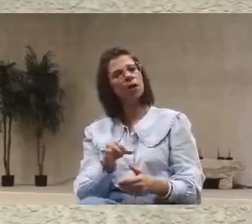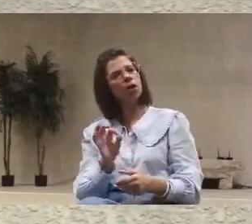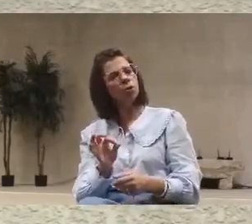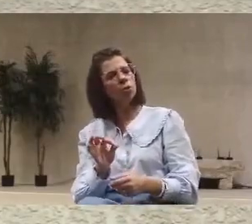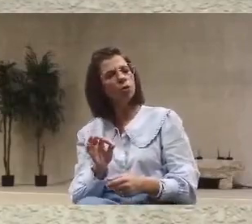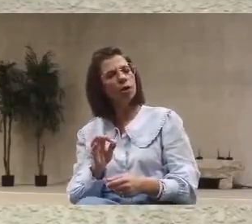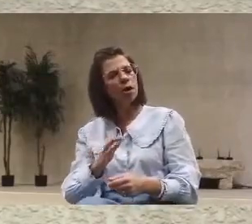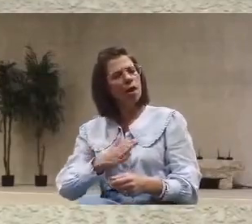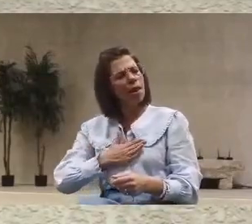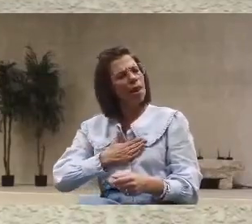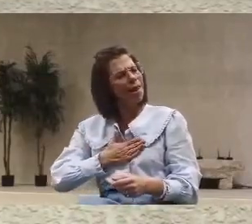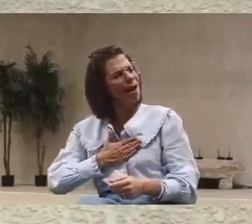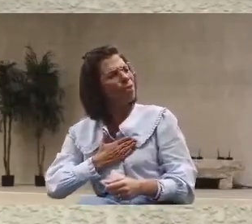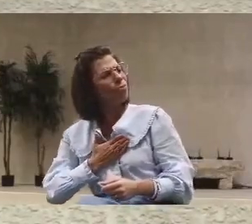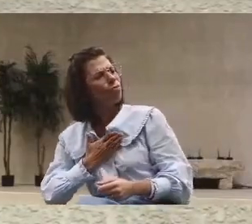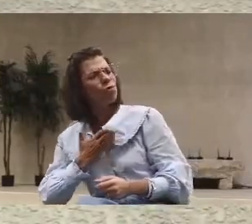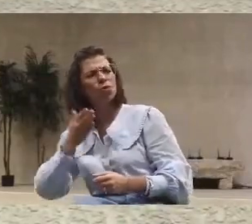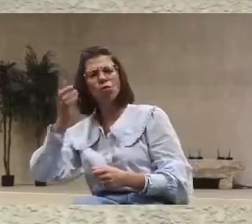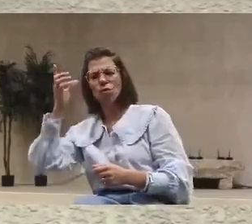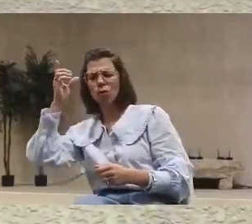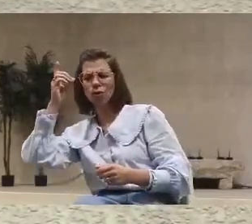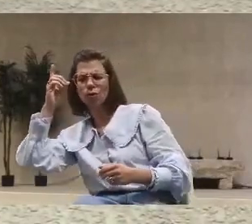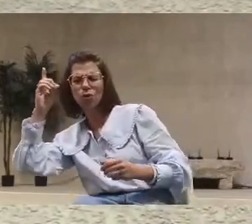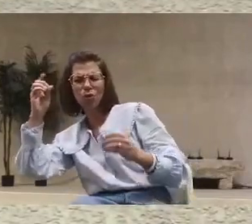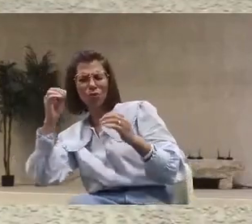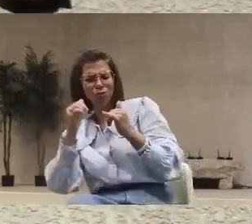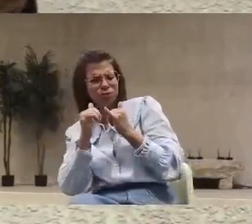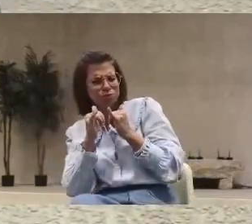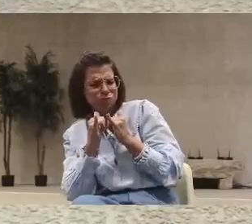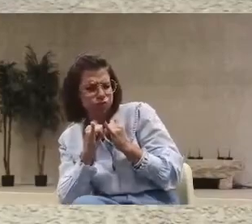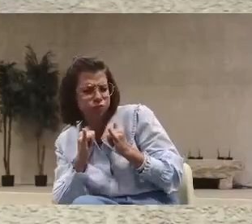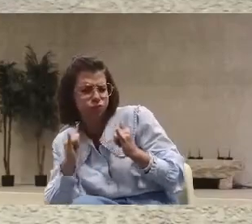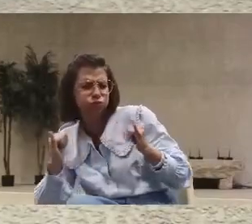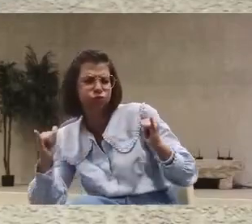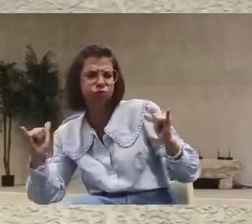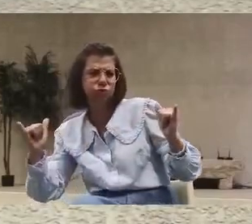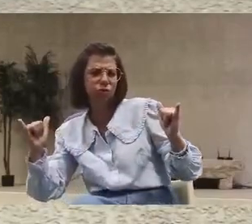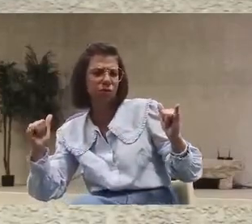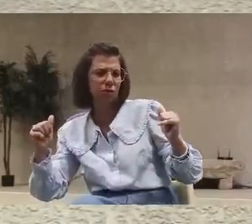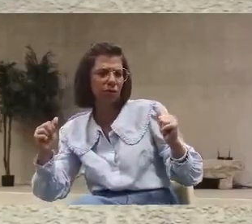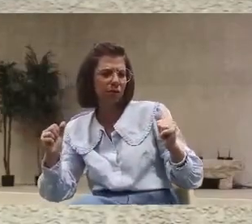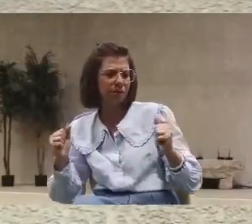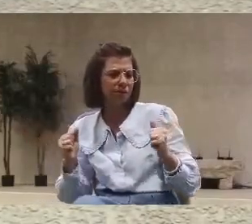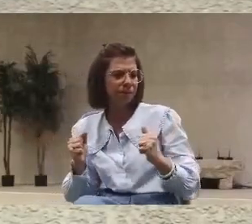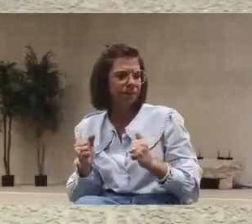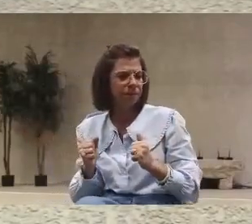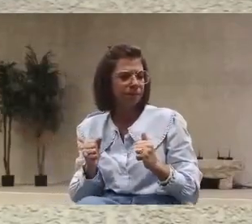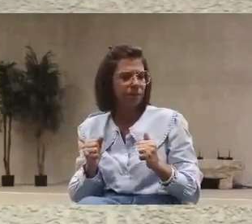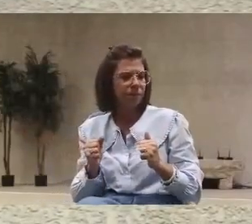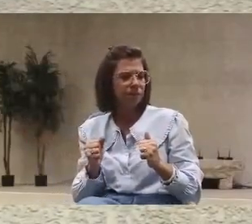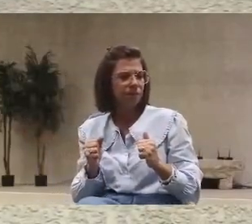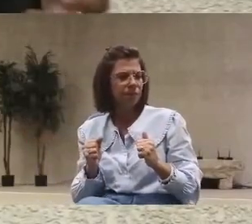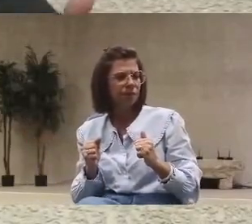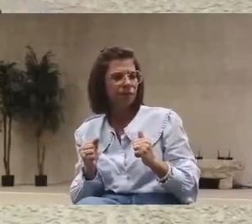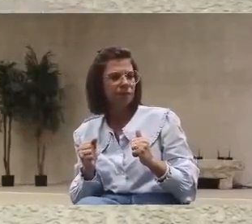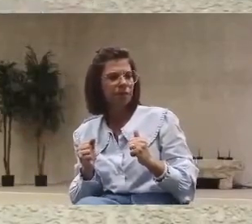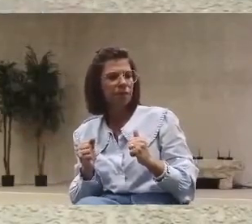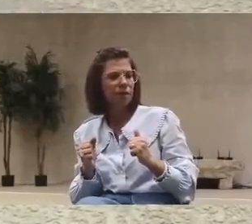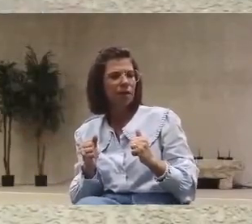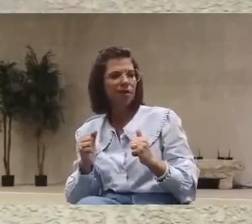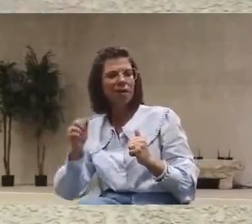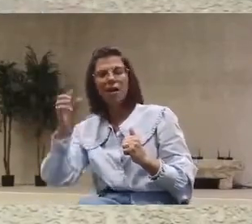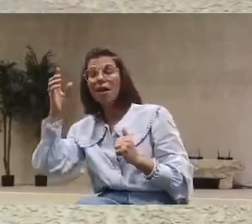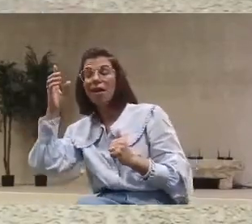Dieu dont nous sommes bénéficiaires nous pouvons le traduire et et le communiquer